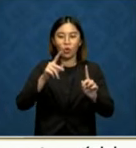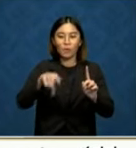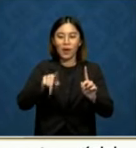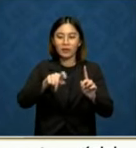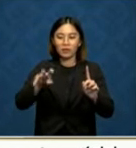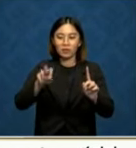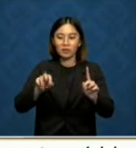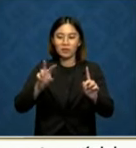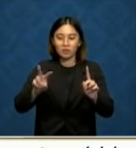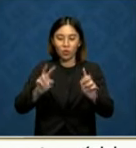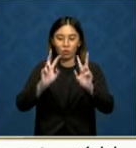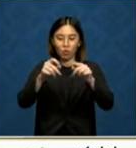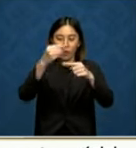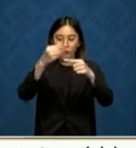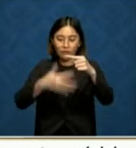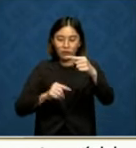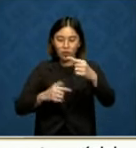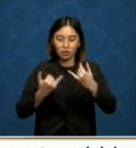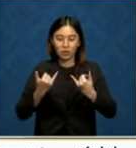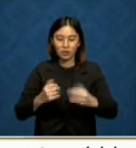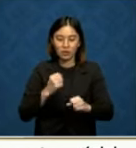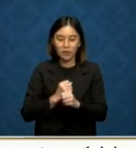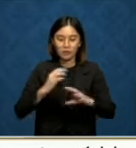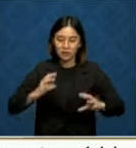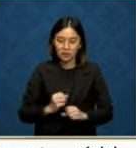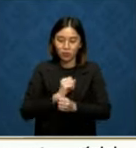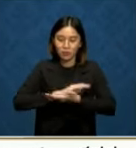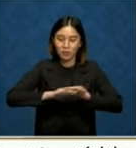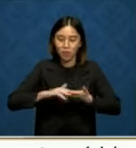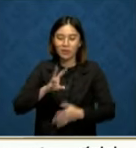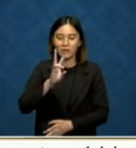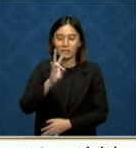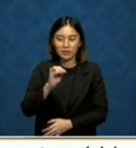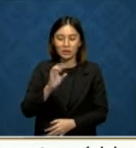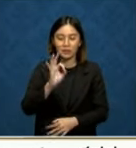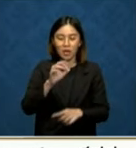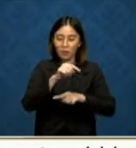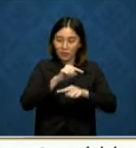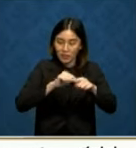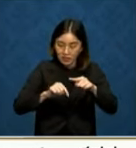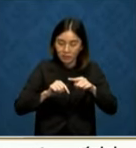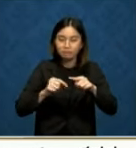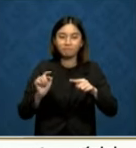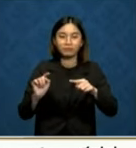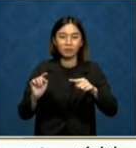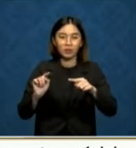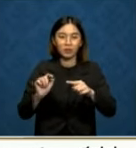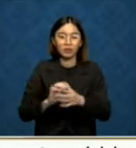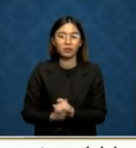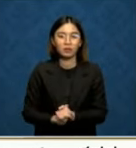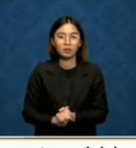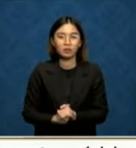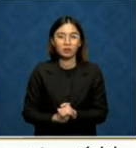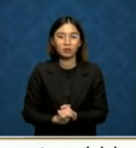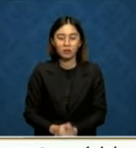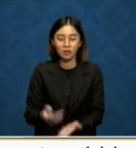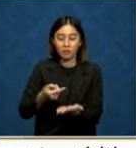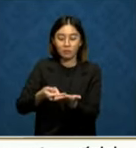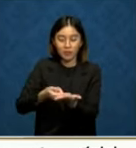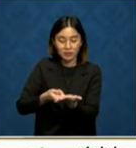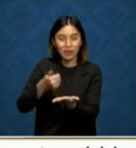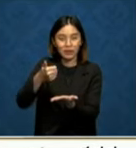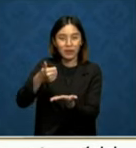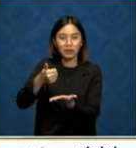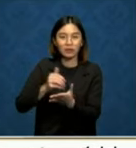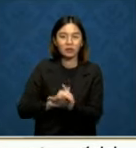16,142เรื่องะเรายุติได้ 79% เราสามารถให้คำปรึกษ